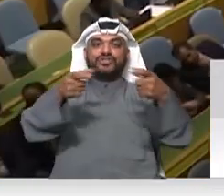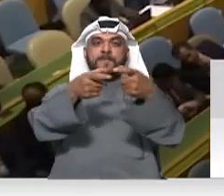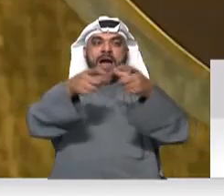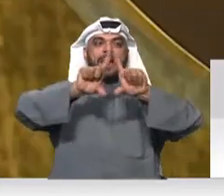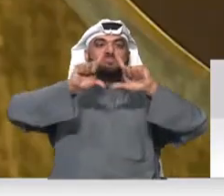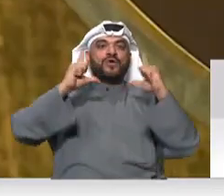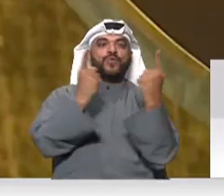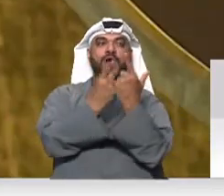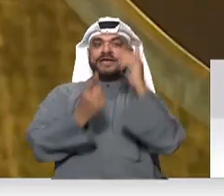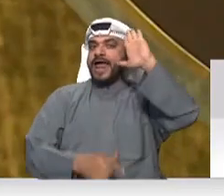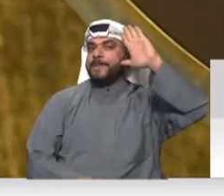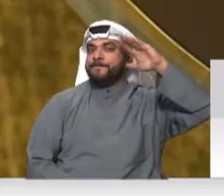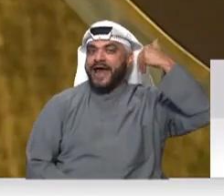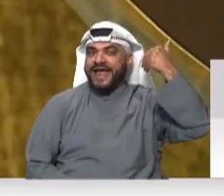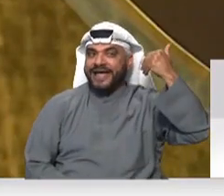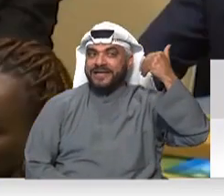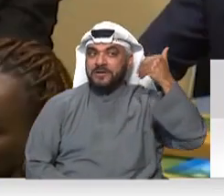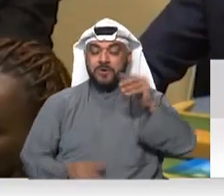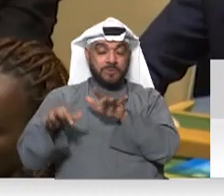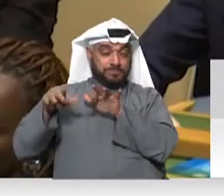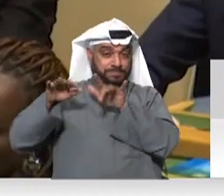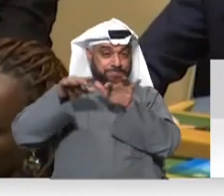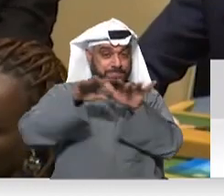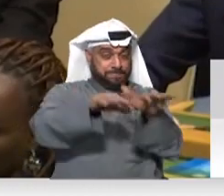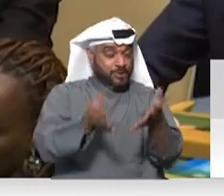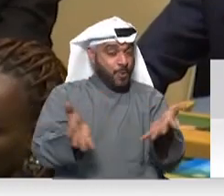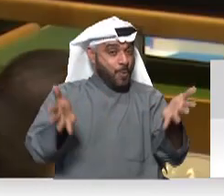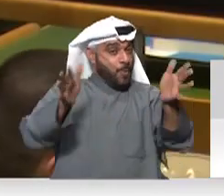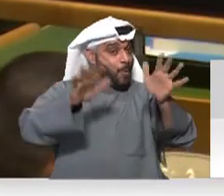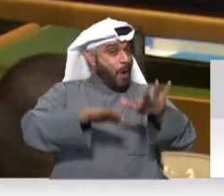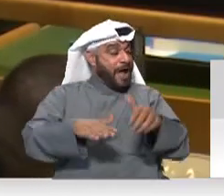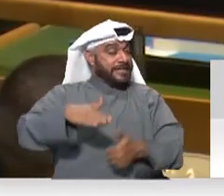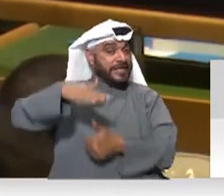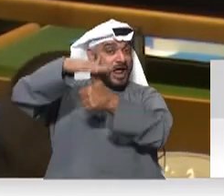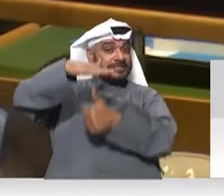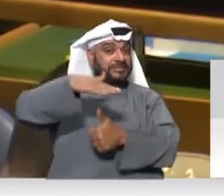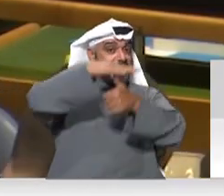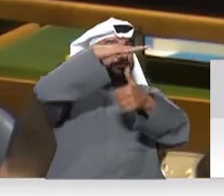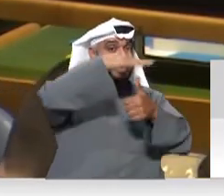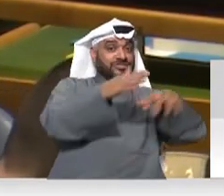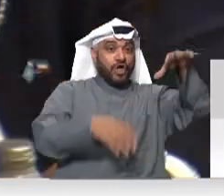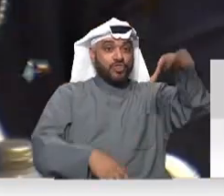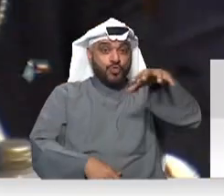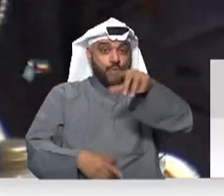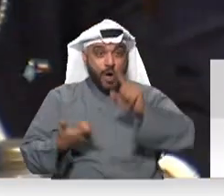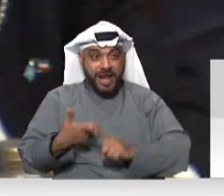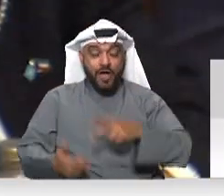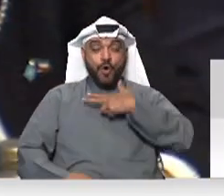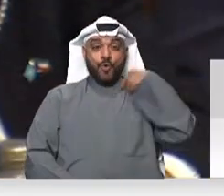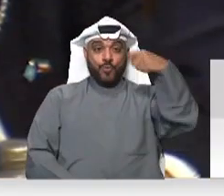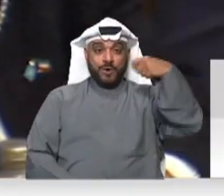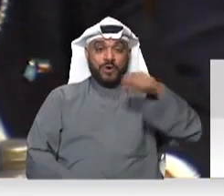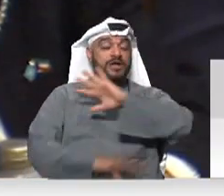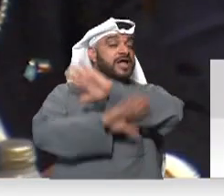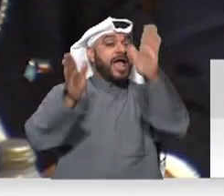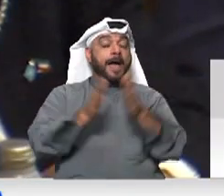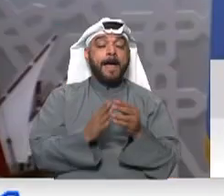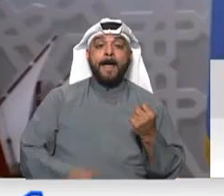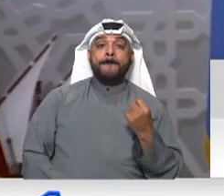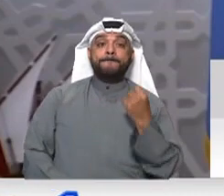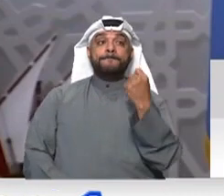وضع المراه والتي شهدت حضورا كبيرا من رؤساء الدول ورؤساء الحكومات واكثر من 100 وزير